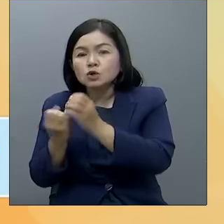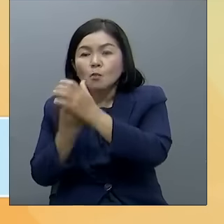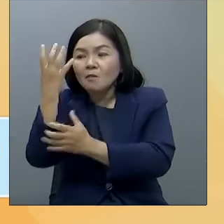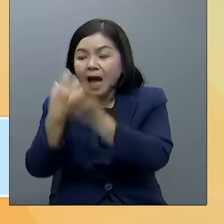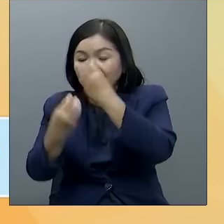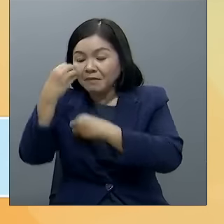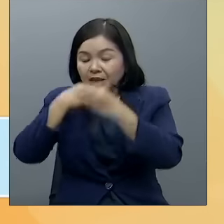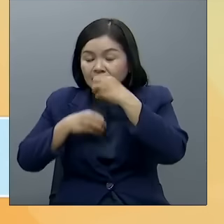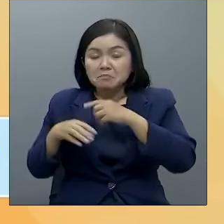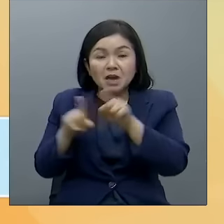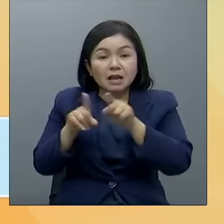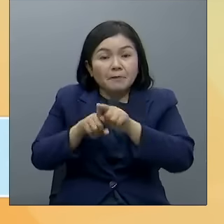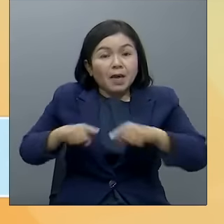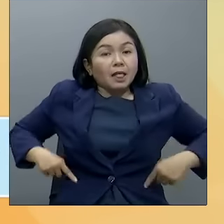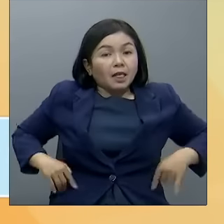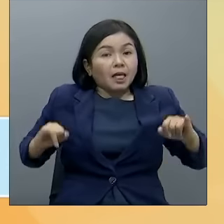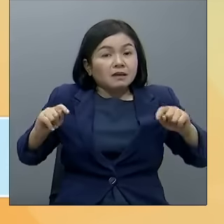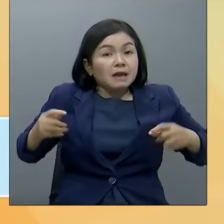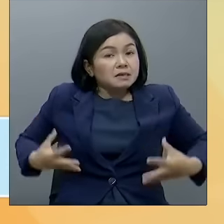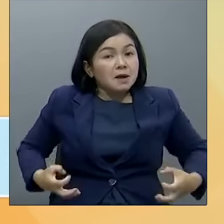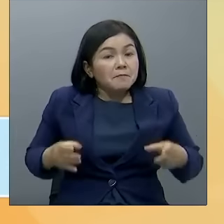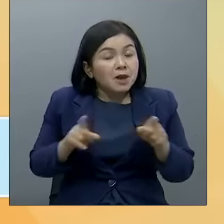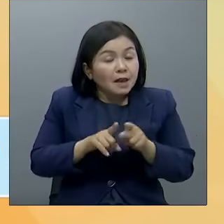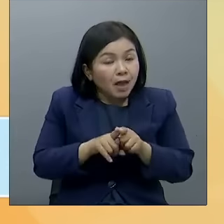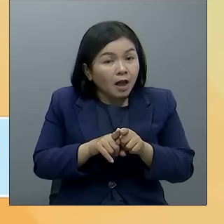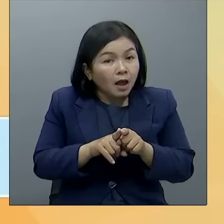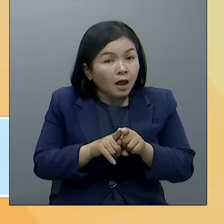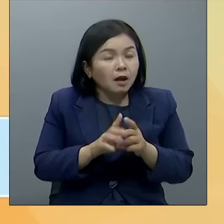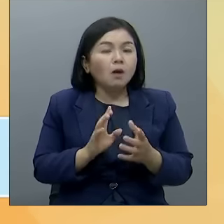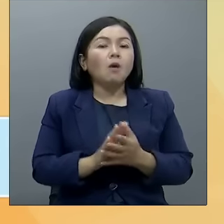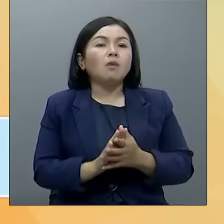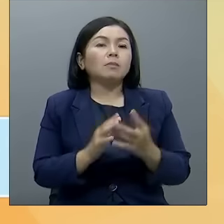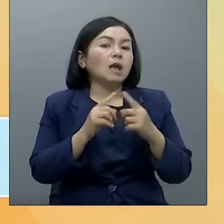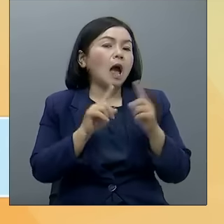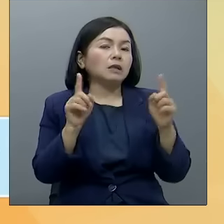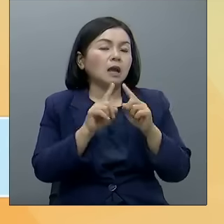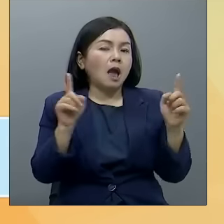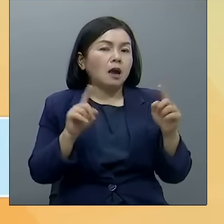างส่วนหนึ่งเนี่ยเราจะมีการพอเราอายุเยอะขึ้นนะครับเราจะ